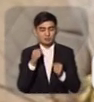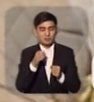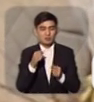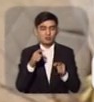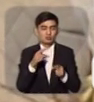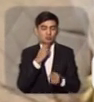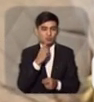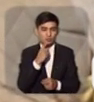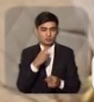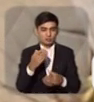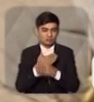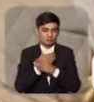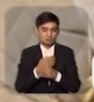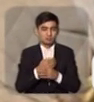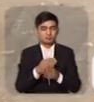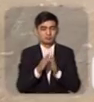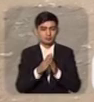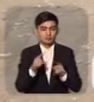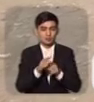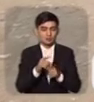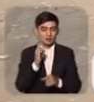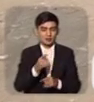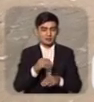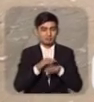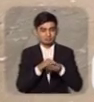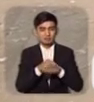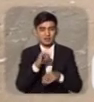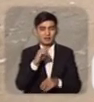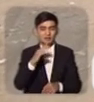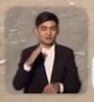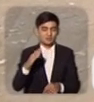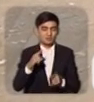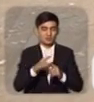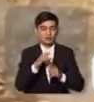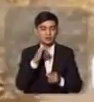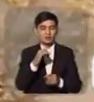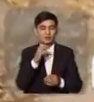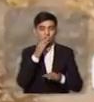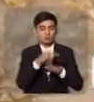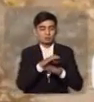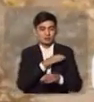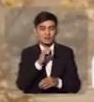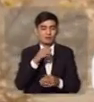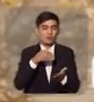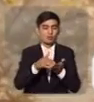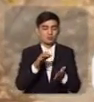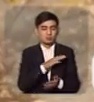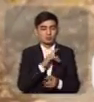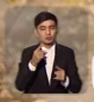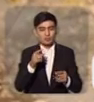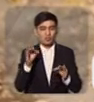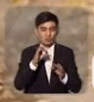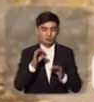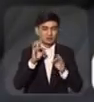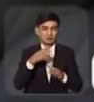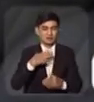Прошу очень дать мне инватакси. В фонде поддержки парализованных граждан объяснили отказ от услуг инватакси тем, что у Бейбарыса Абдукаримова